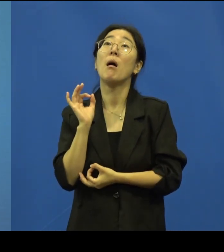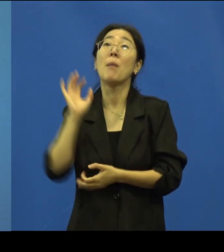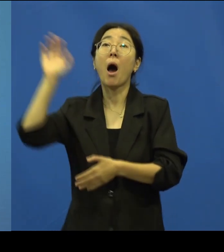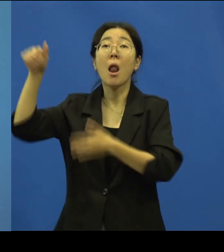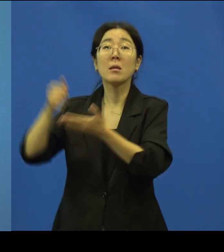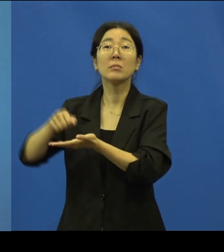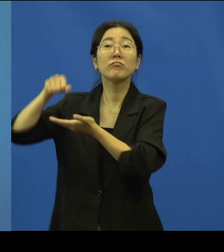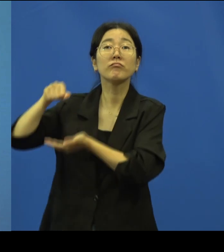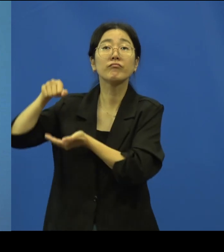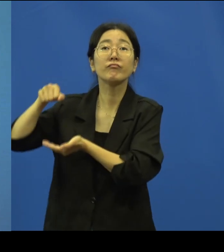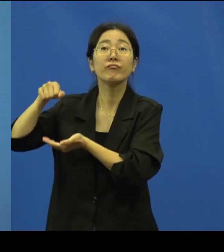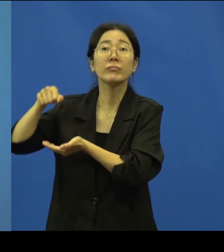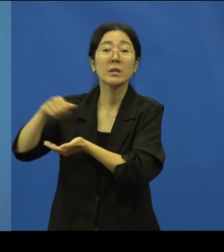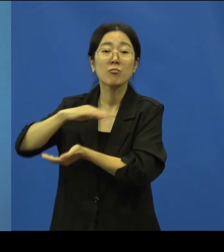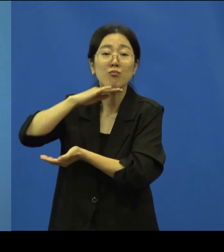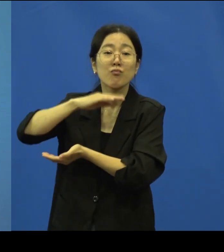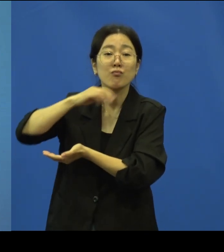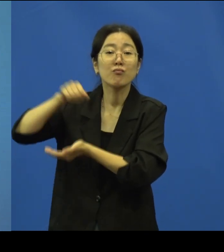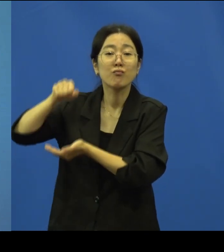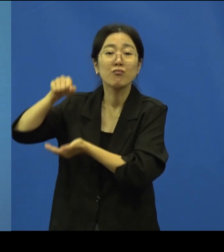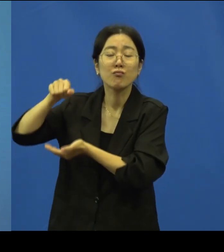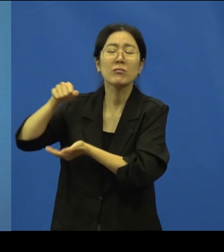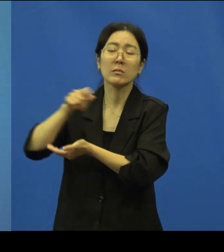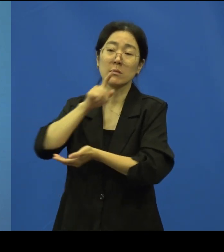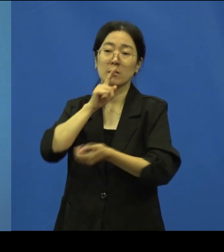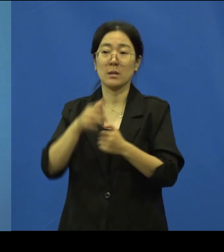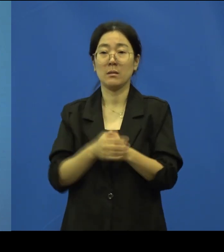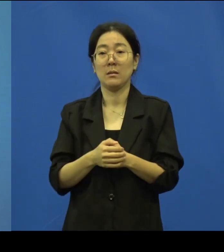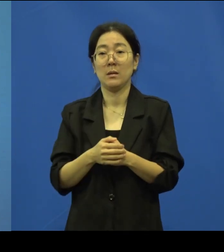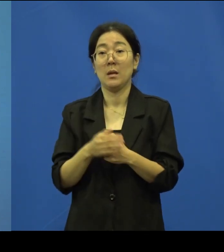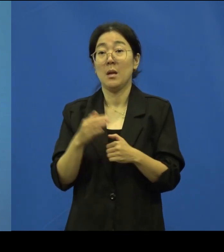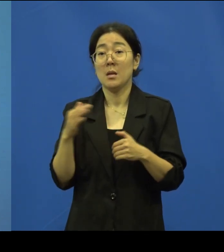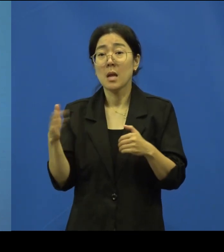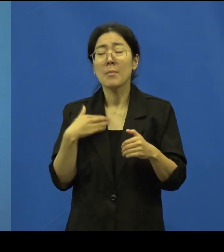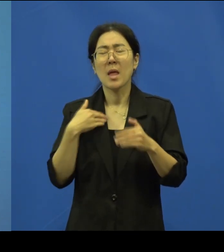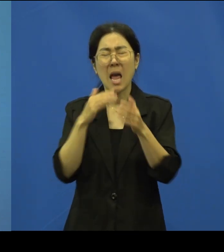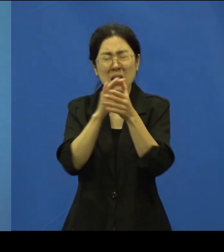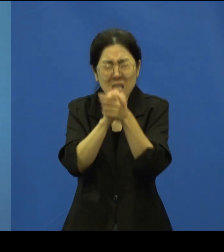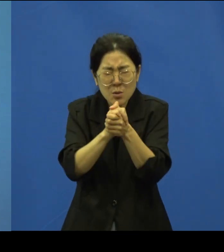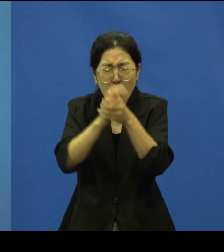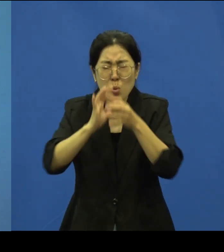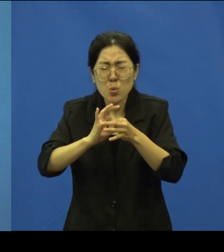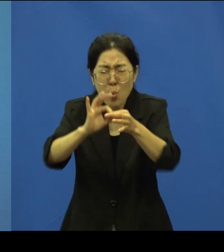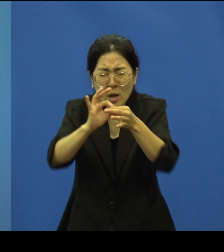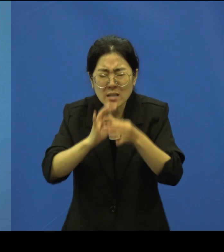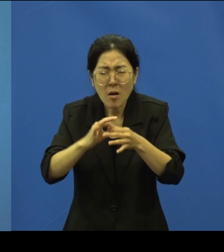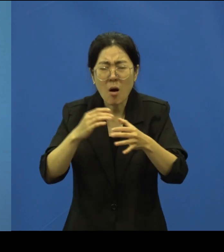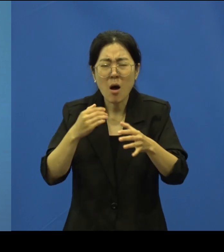우리의 일터에, 우리의 교회에, 이민족에 이루어지는 줄로 믿습니다.